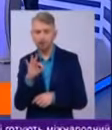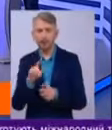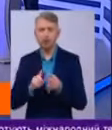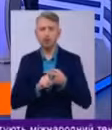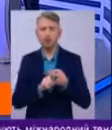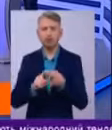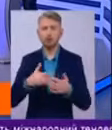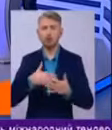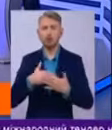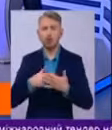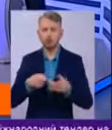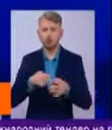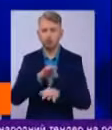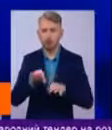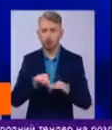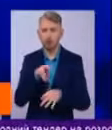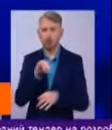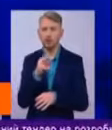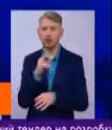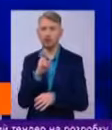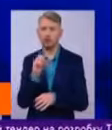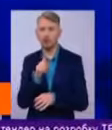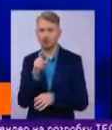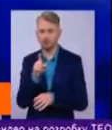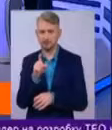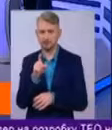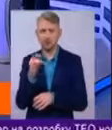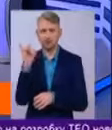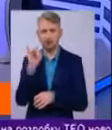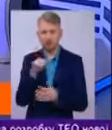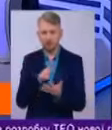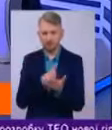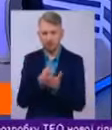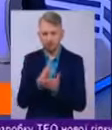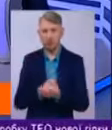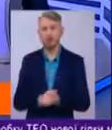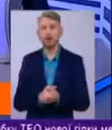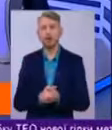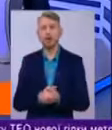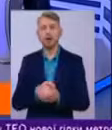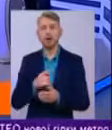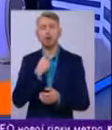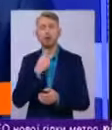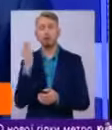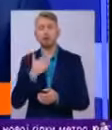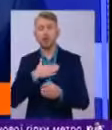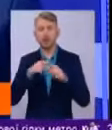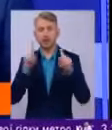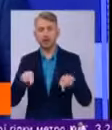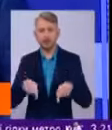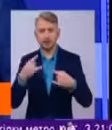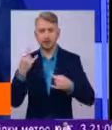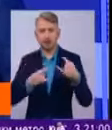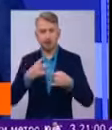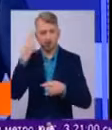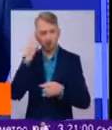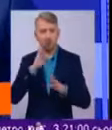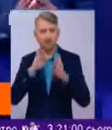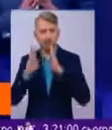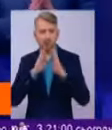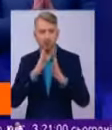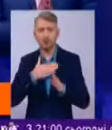громадського проєкту «Лікбез. Історичний фронт». Мої вітання. Вітаю. Шановні глядачі, долучайтеся до голосування на нашій сторінці телеканал «Київ» у Фейсбуці.